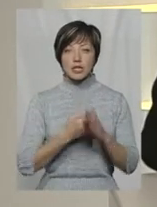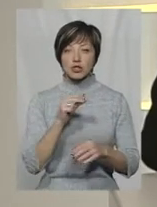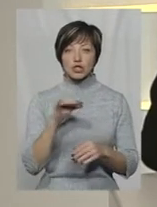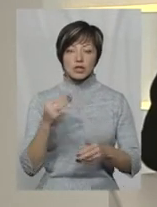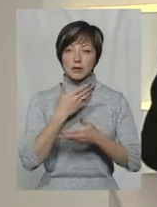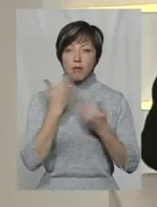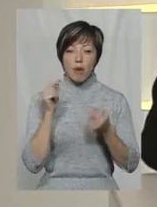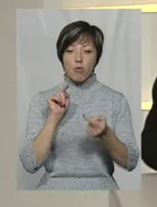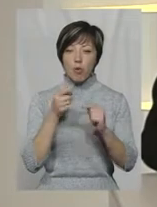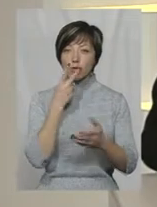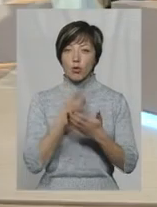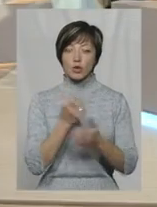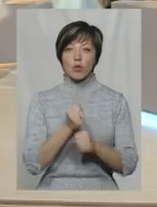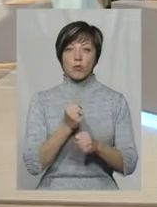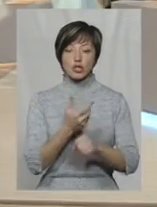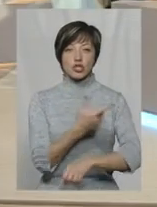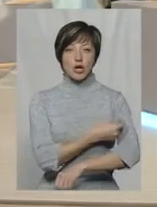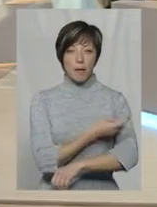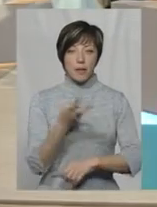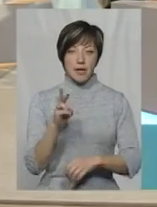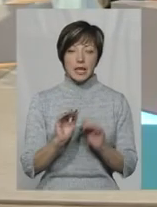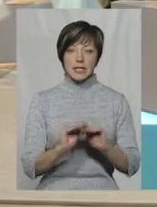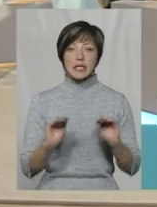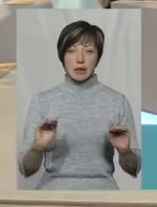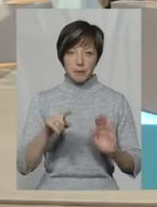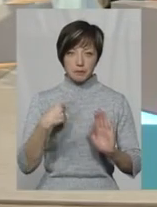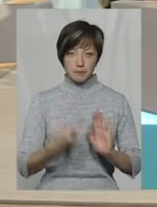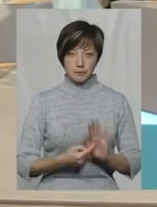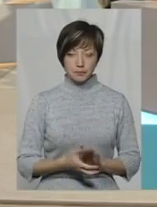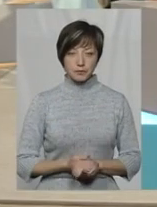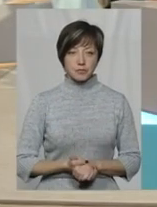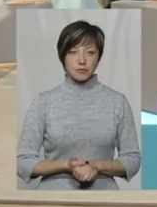нема протипоказань робити щеплення дітям?